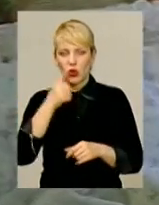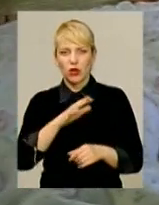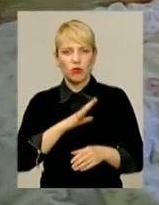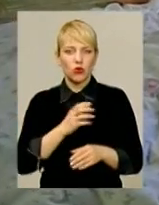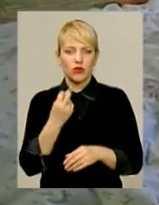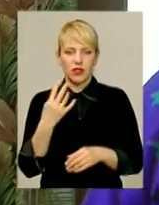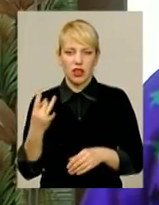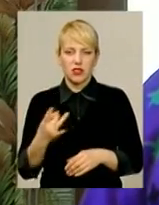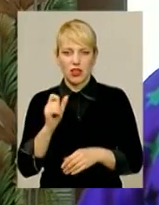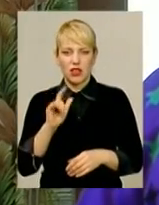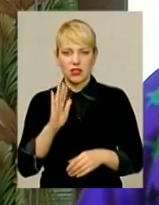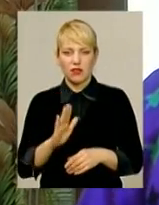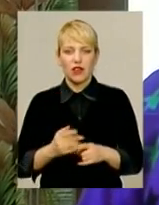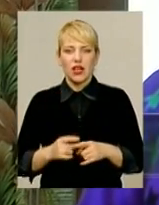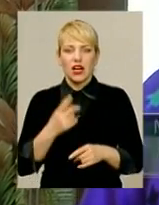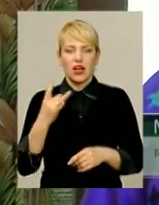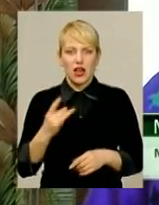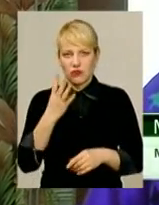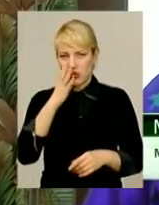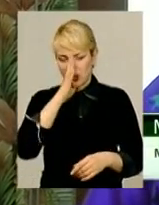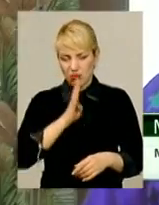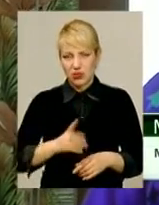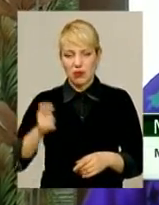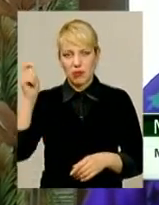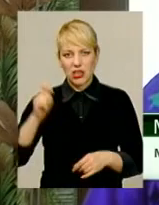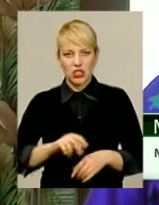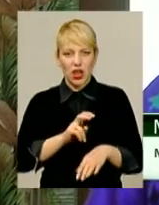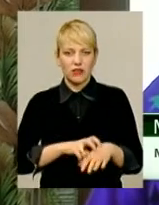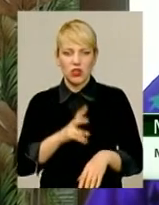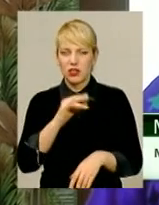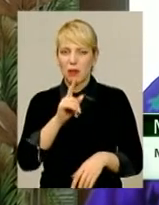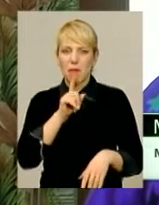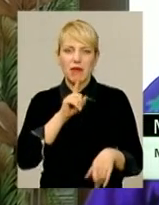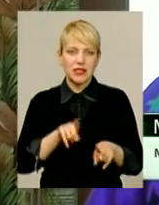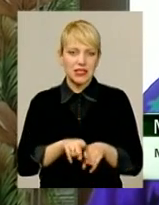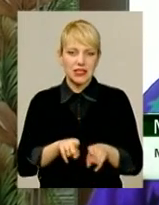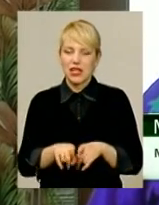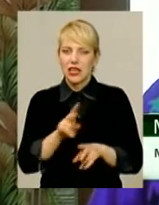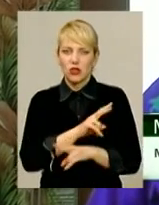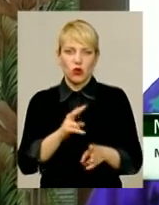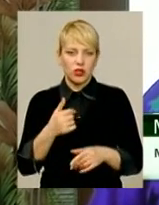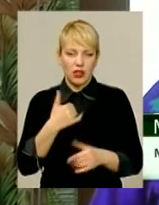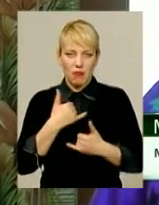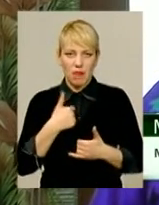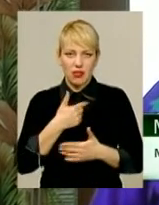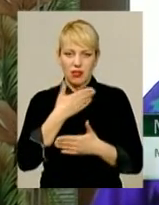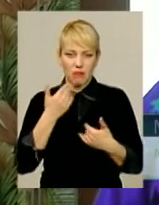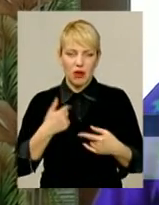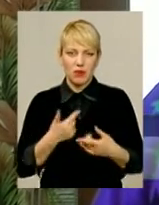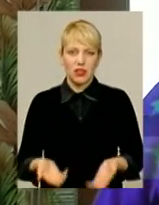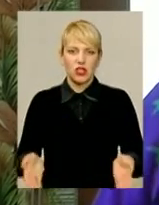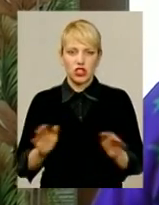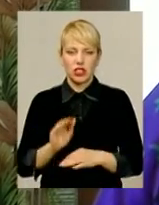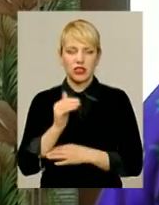разів. Раз в 4 місяці приїжджають врачі. Ні медсестри, нікого для мене нема. Мені тільки лишили дитину і